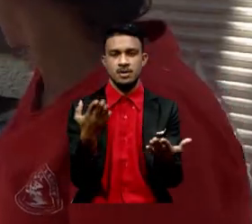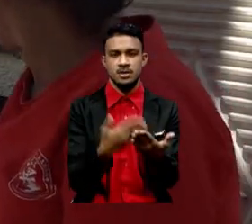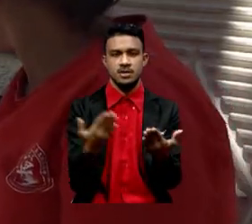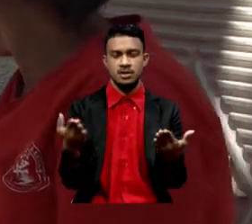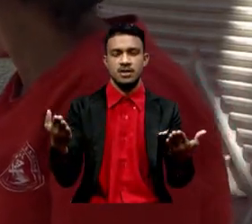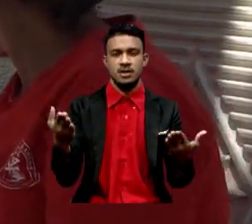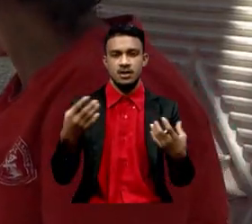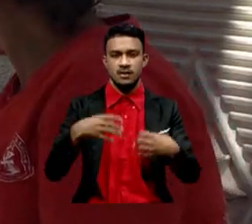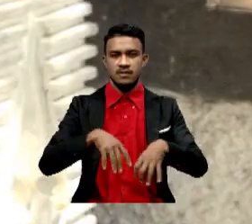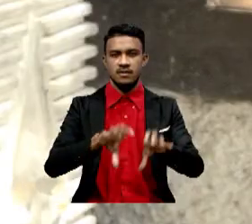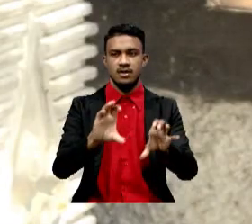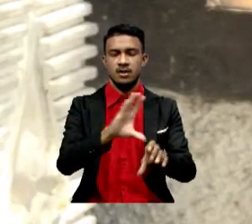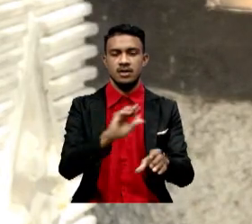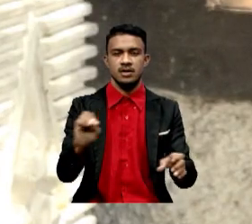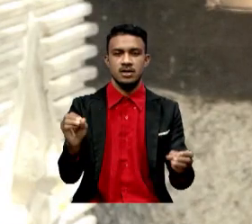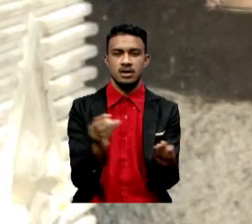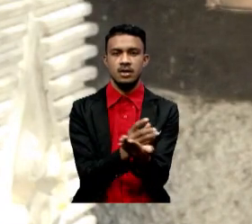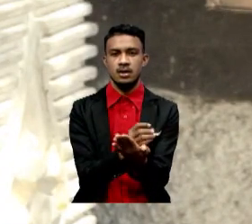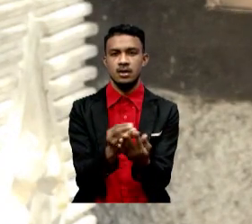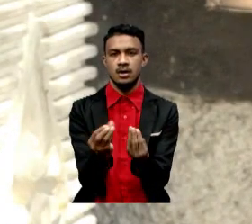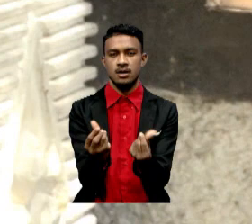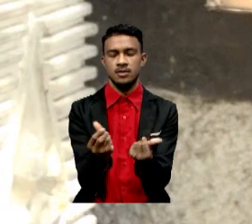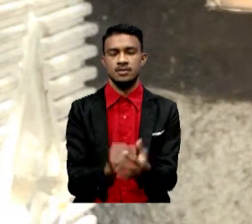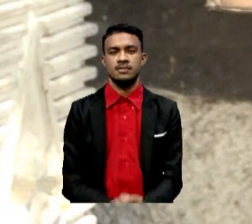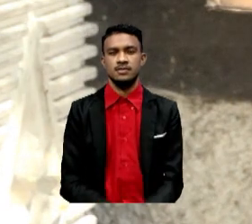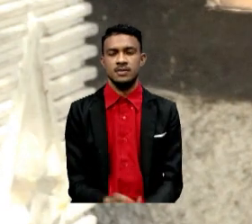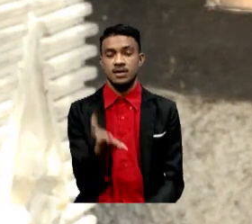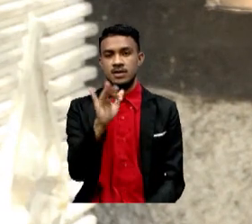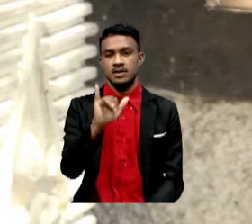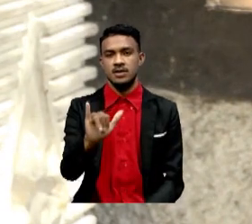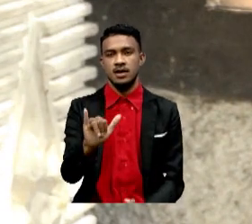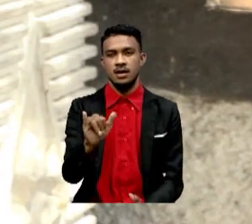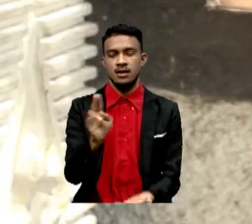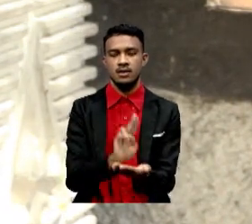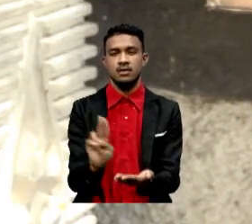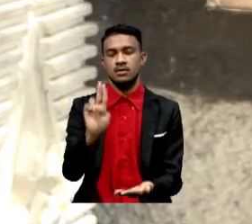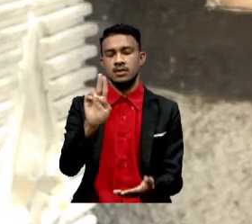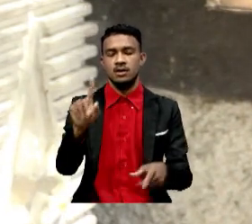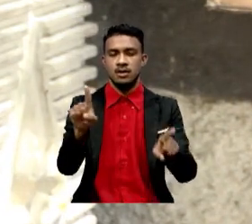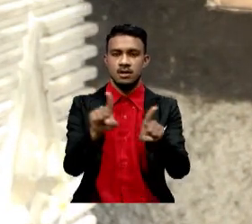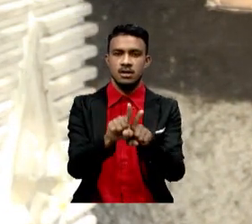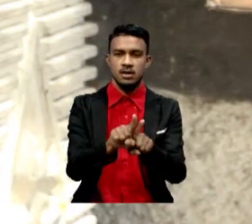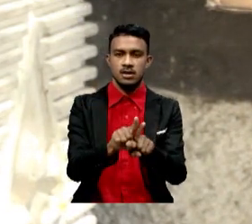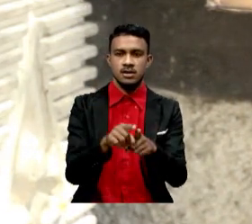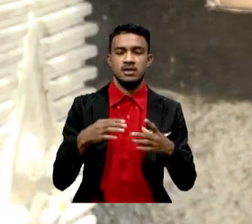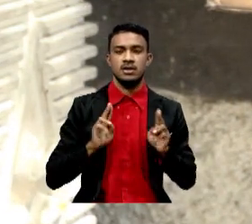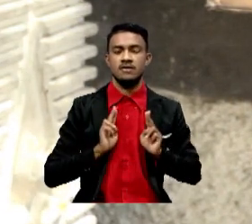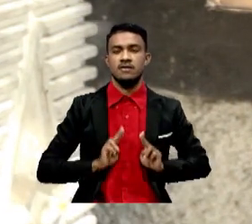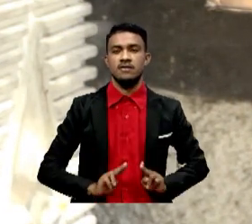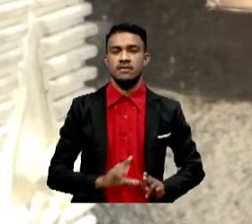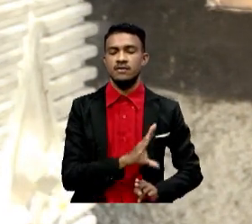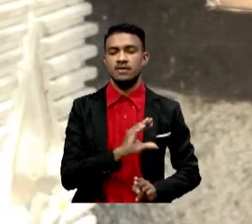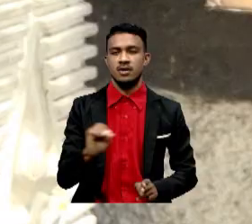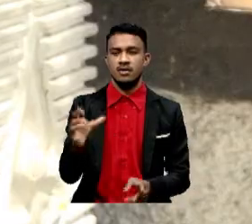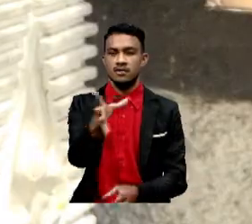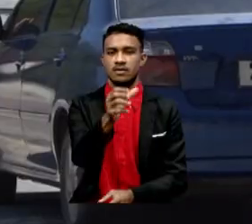sa gabu sira ne san sira sira sa uja be sa farda ne mai foti det ne ami la bele